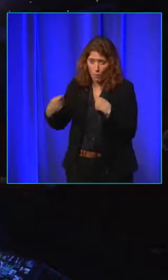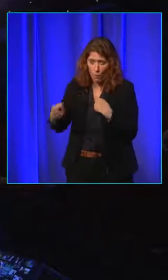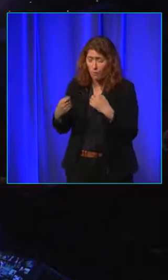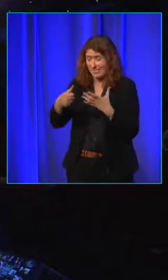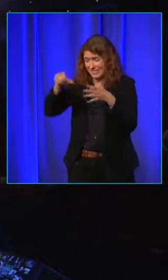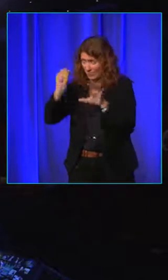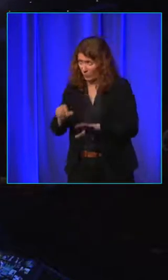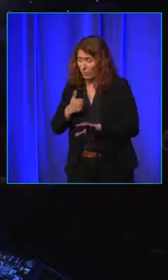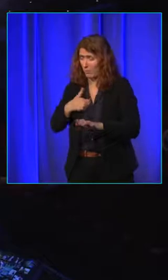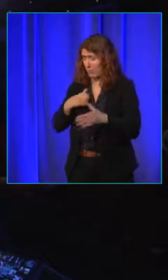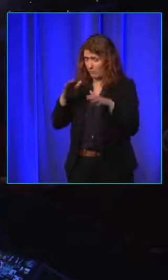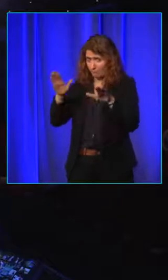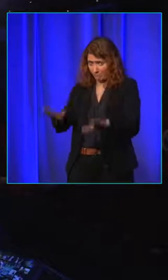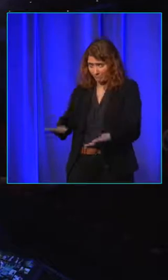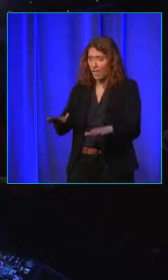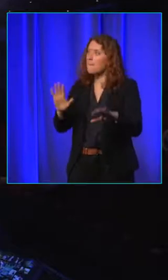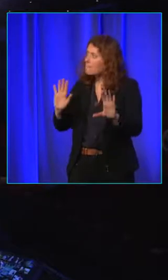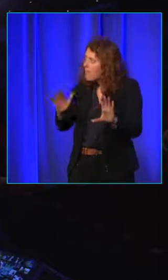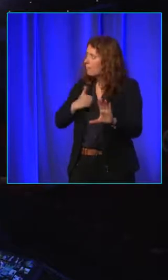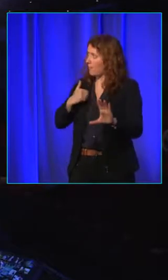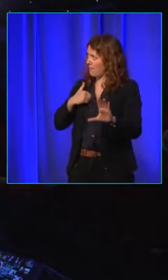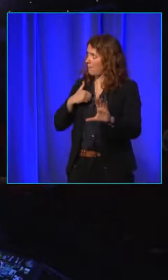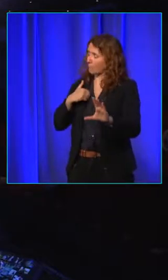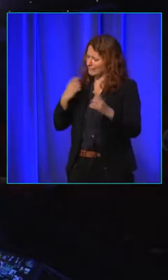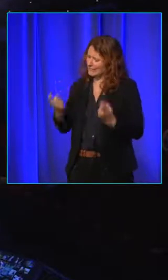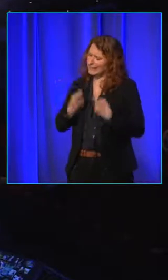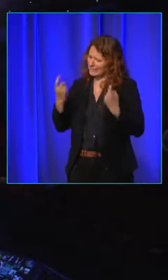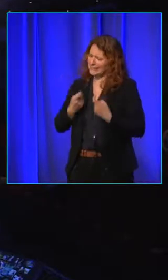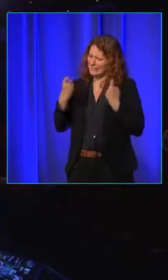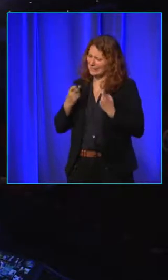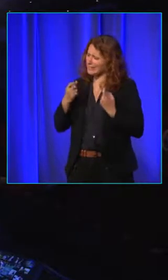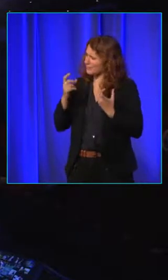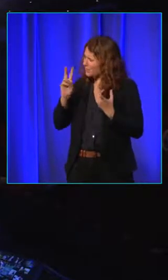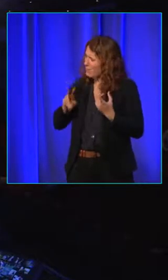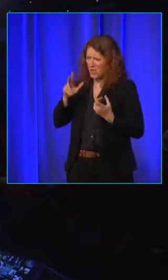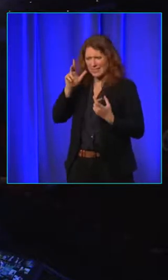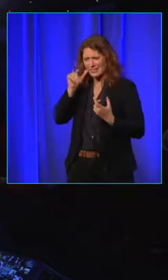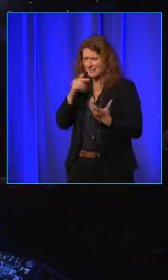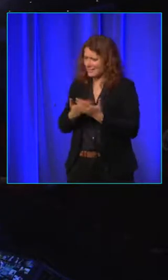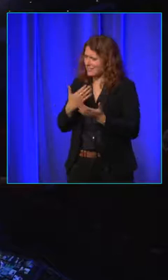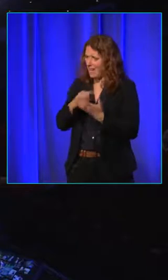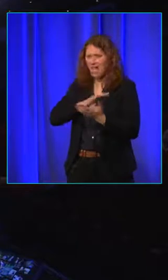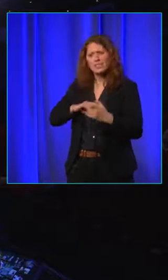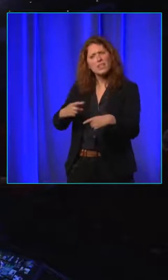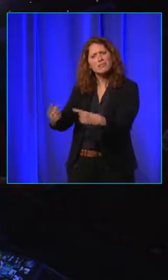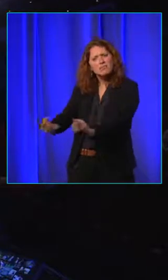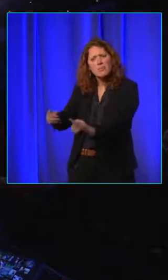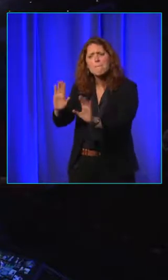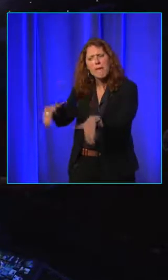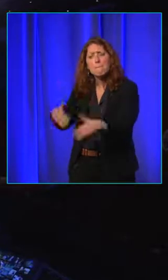contre je l'ai fait ça. C'est-à-dire j'ai fait des mimes, j'ai continué à travailler sans bouger avec mes jambes, hein, sans